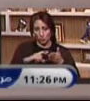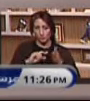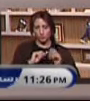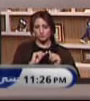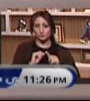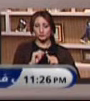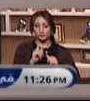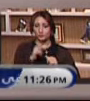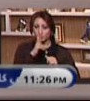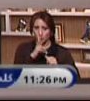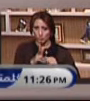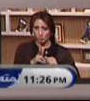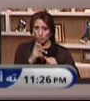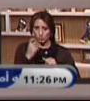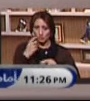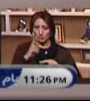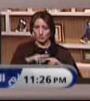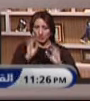بيقول